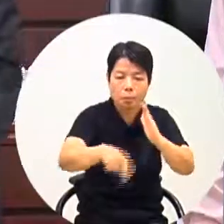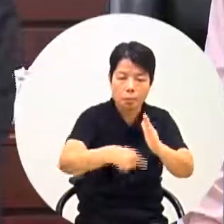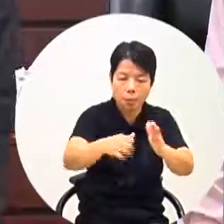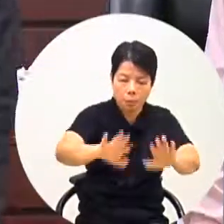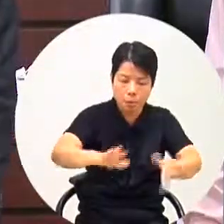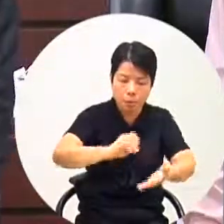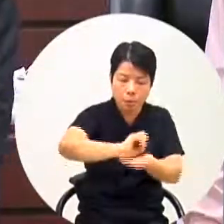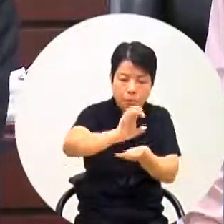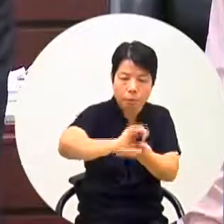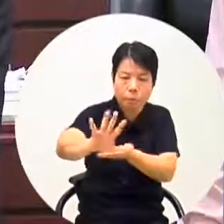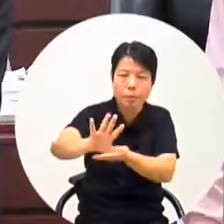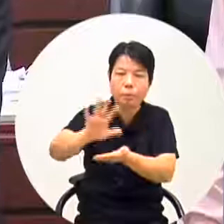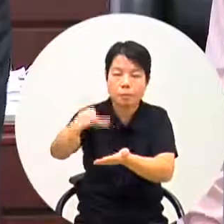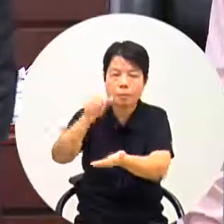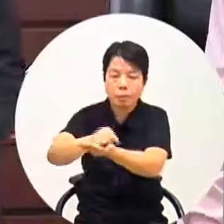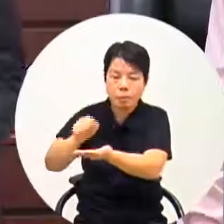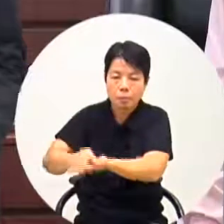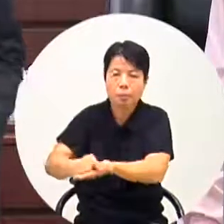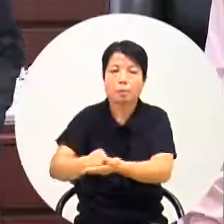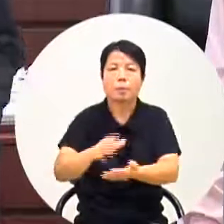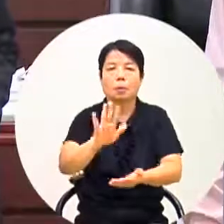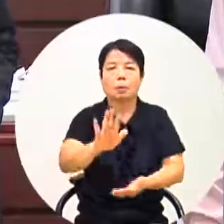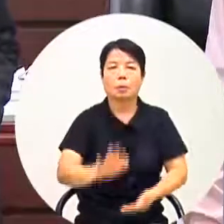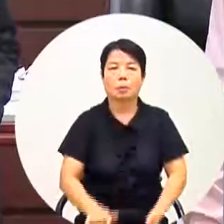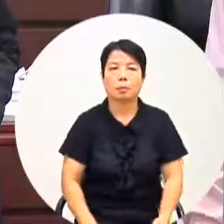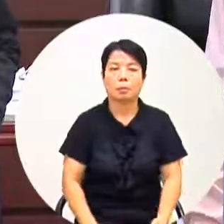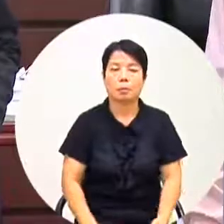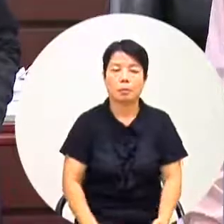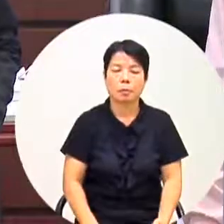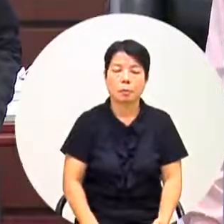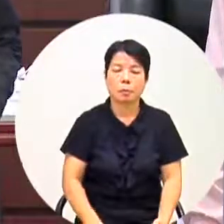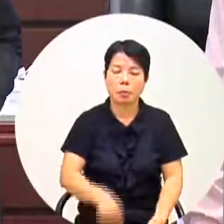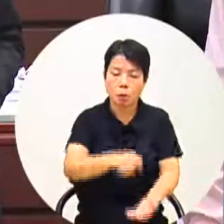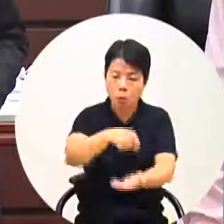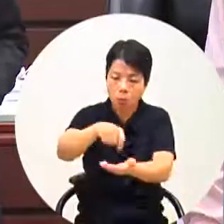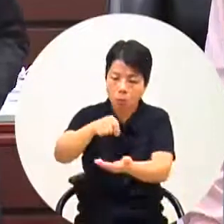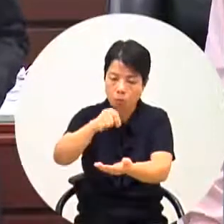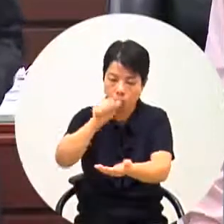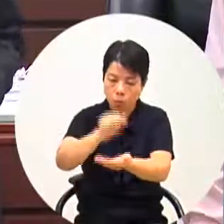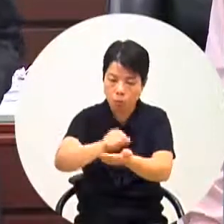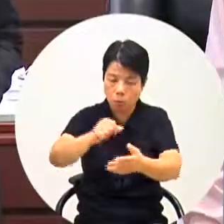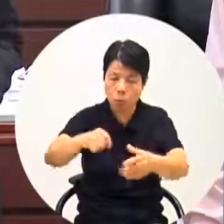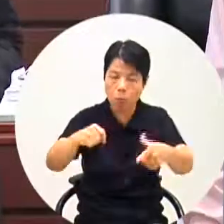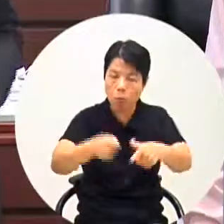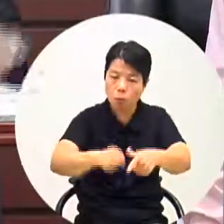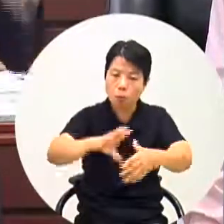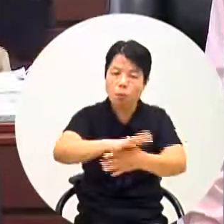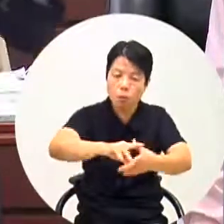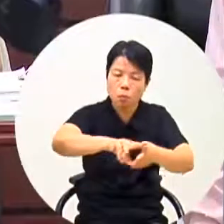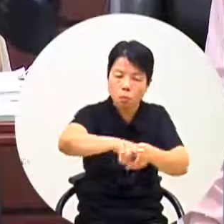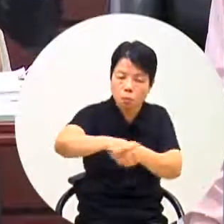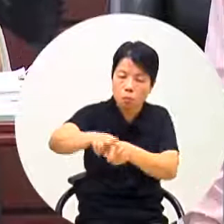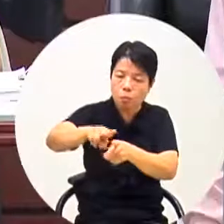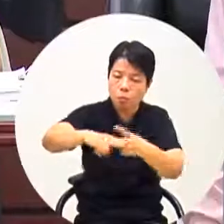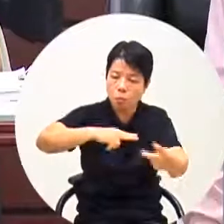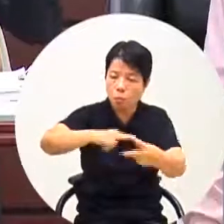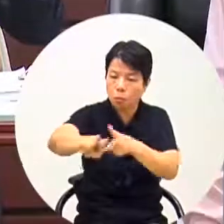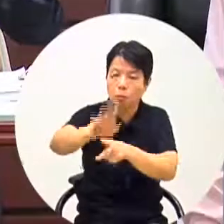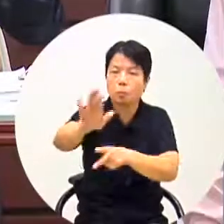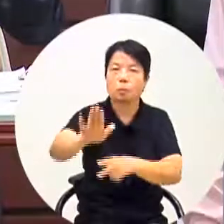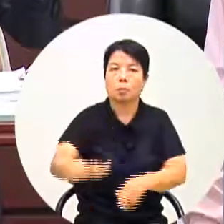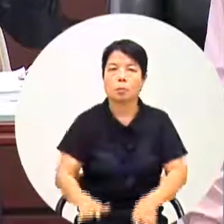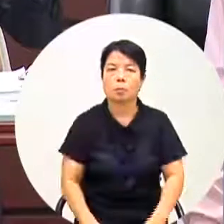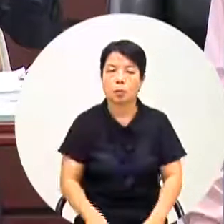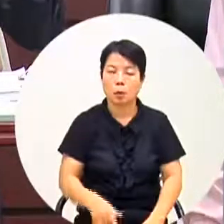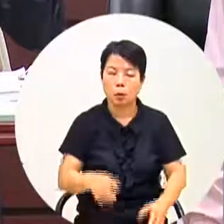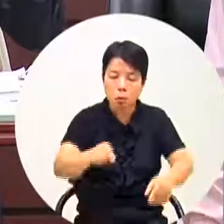大概都有一些不同阶段的一些成果跟一些公文函。那整个计划事实上我们现在就是要透